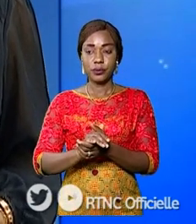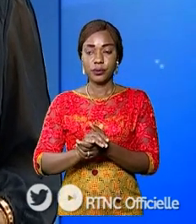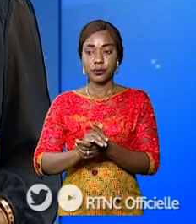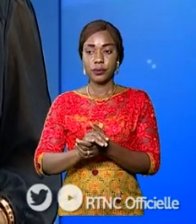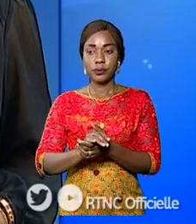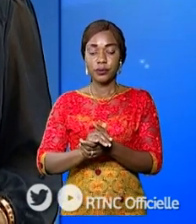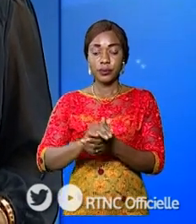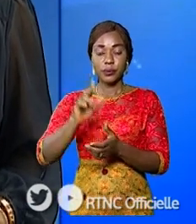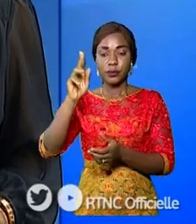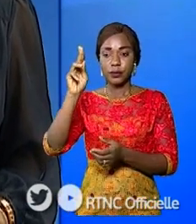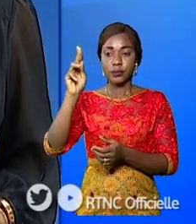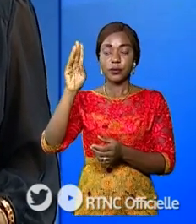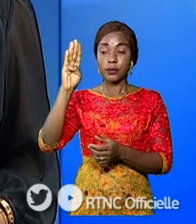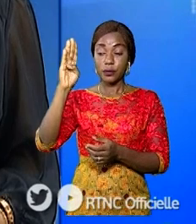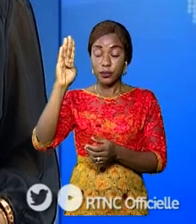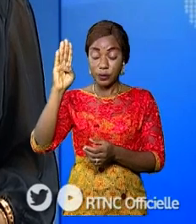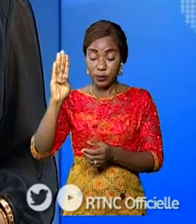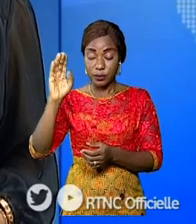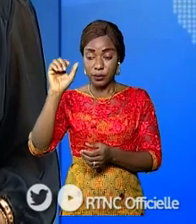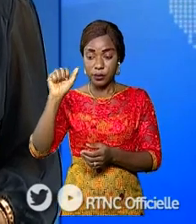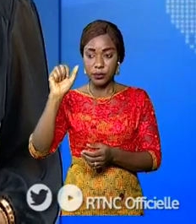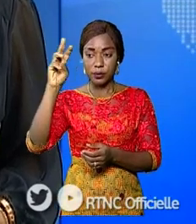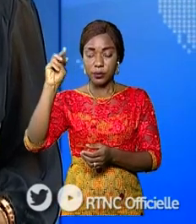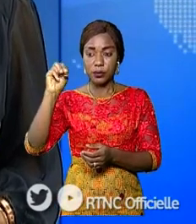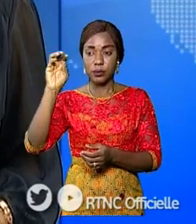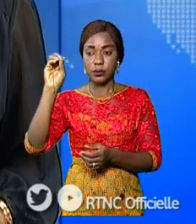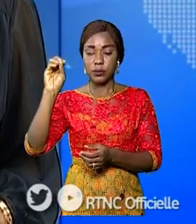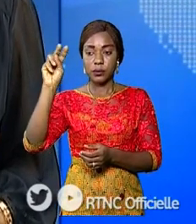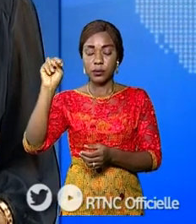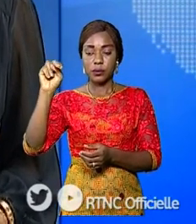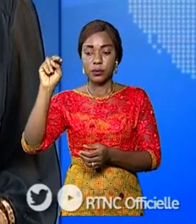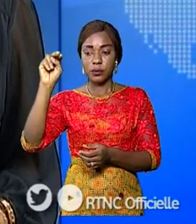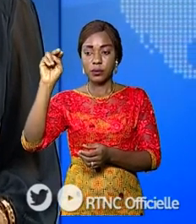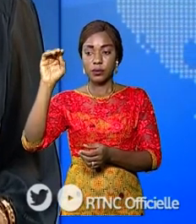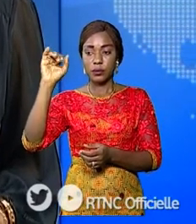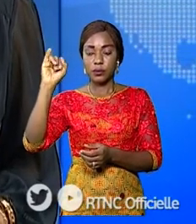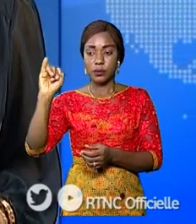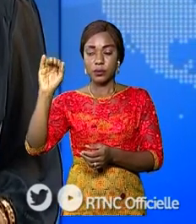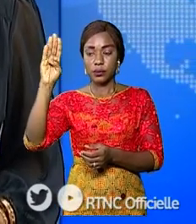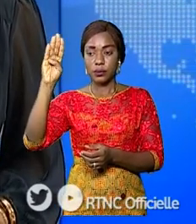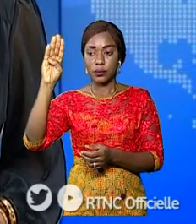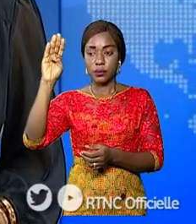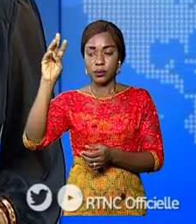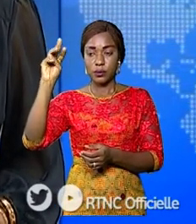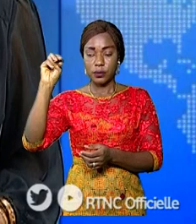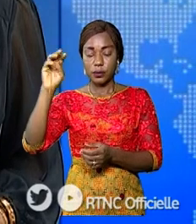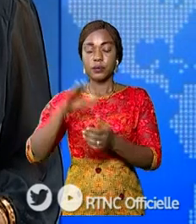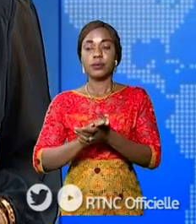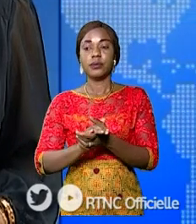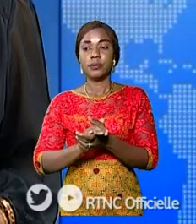Toirambe Bamoninga, administrateur. 4. Messieurs Gabriel Mola